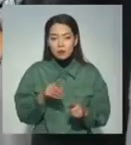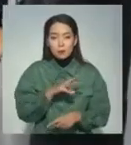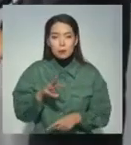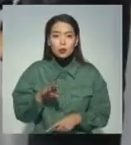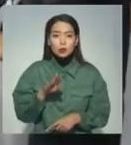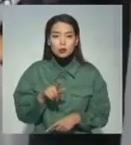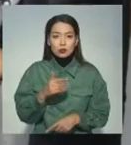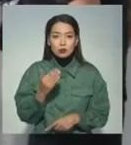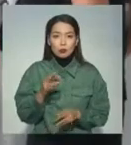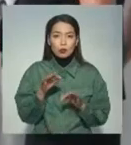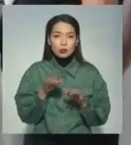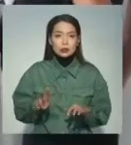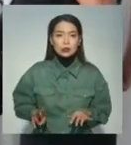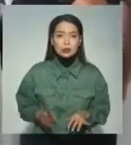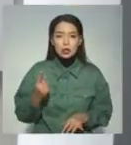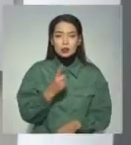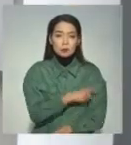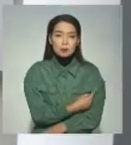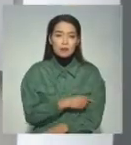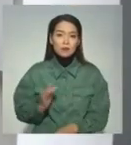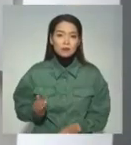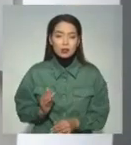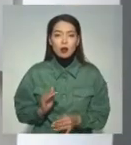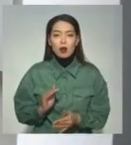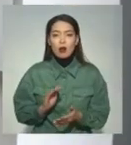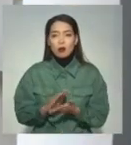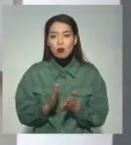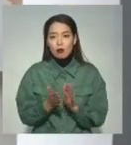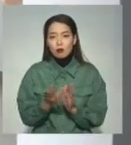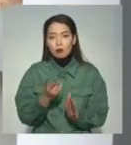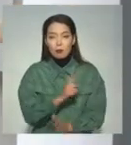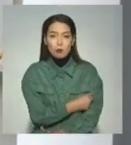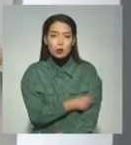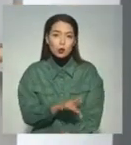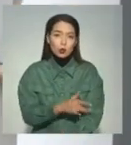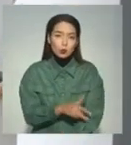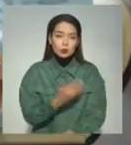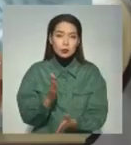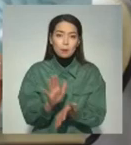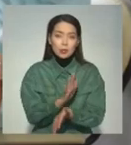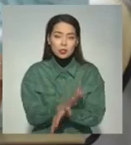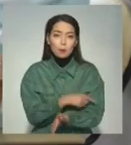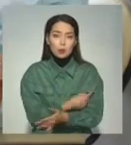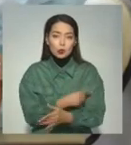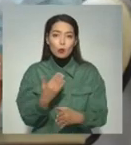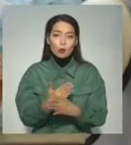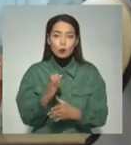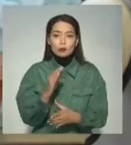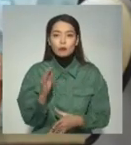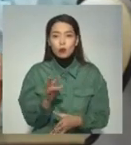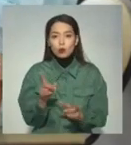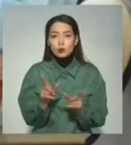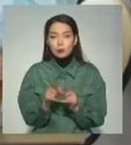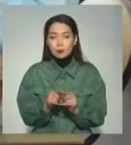проходит директор одной из медицинских фирм. Компания заключила договор закупа медуслуг в рамках объема бесплатной медицинской помощи с фондом. В